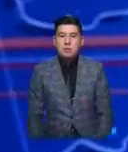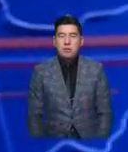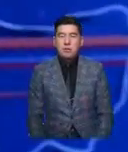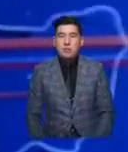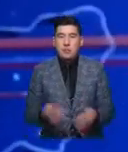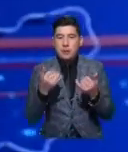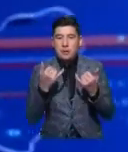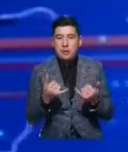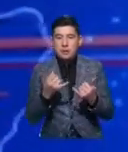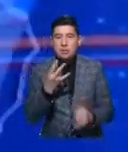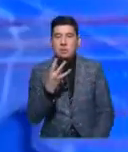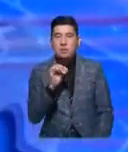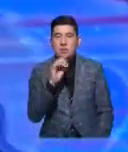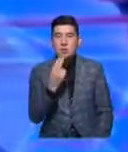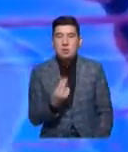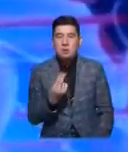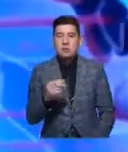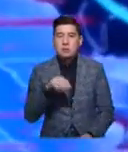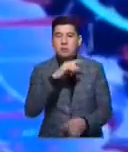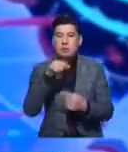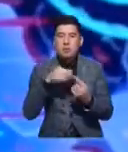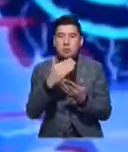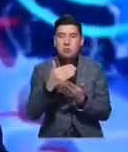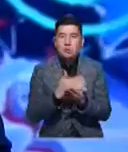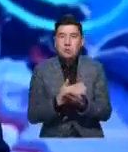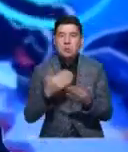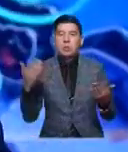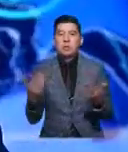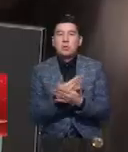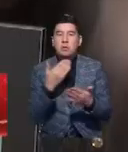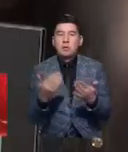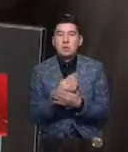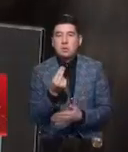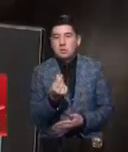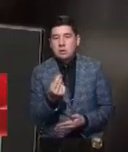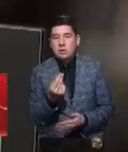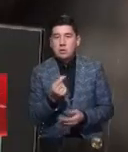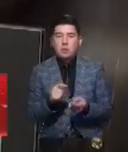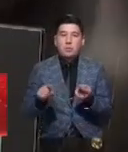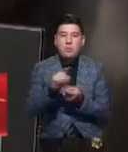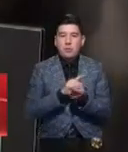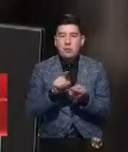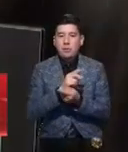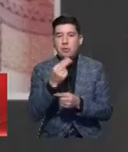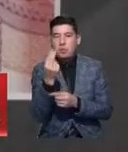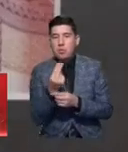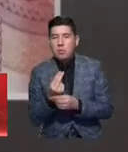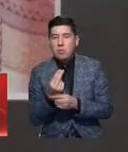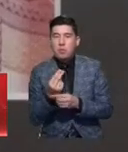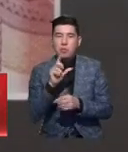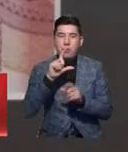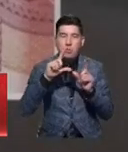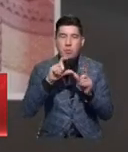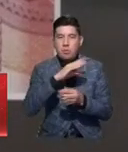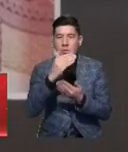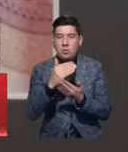Бүгін ұлттық валюта күні атаулы күнге орай банкноталардың жаңа сериясы таныстырылды. Дизайны сақ стиль элементтеріне негізделген және